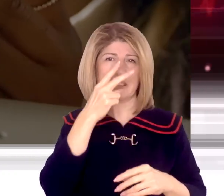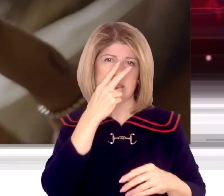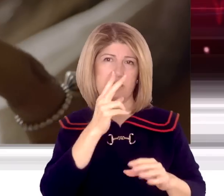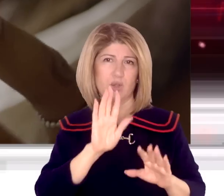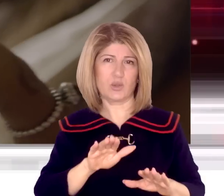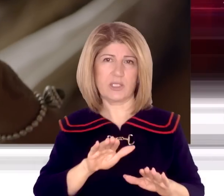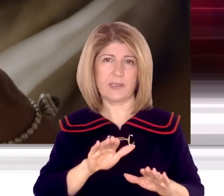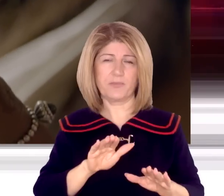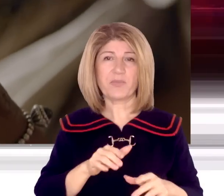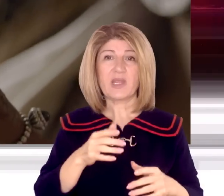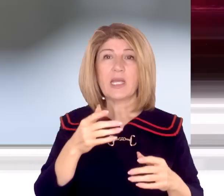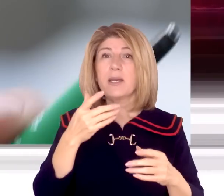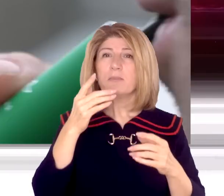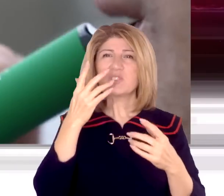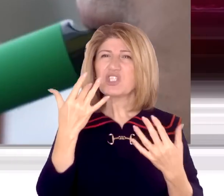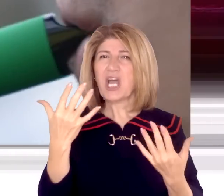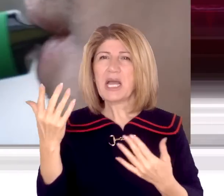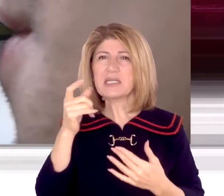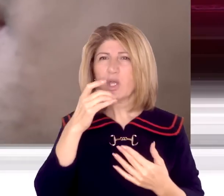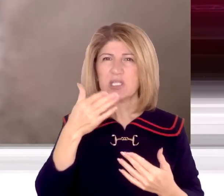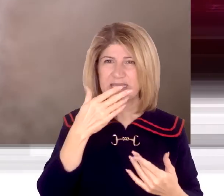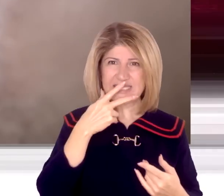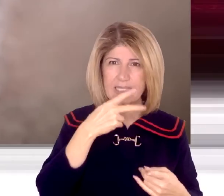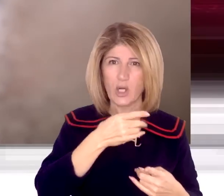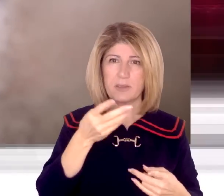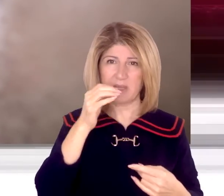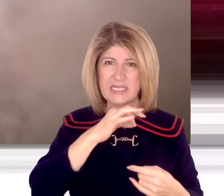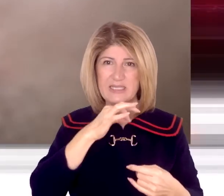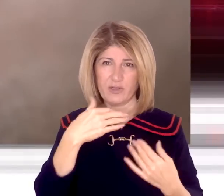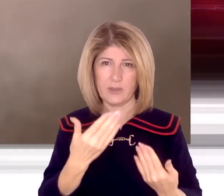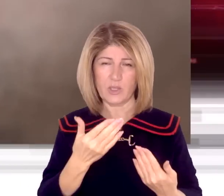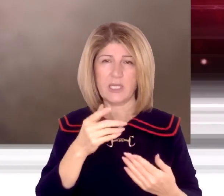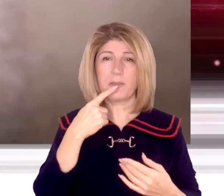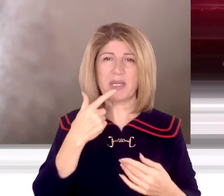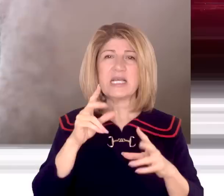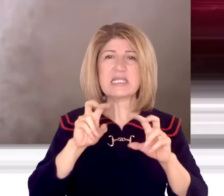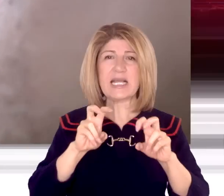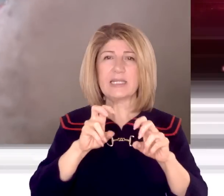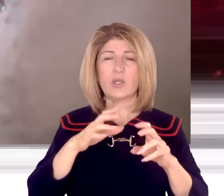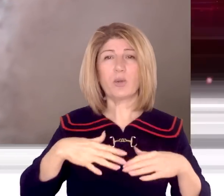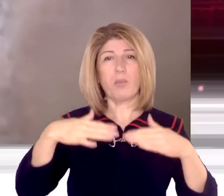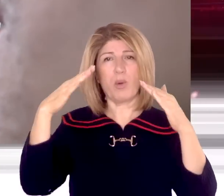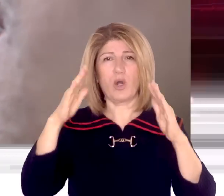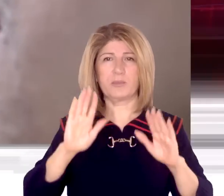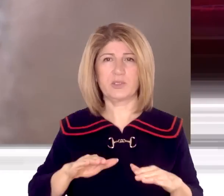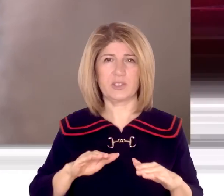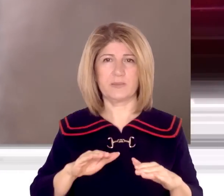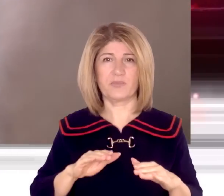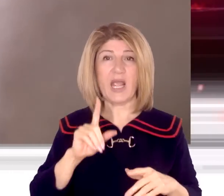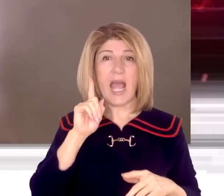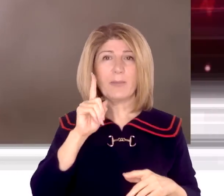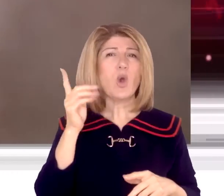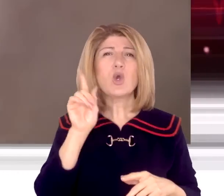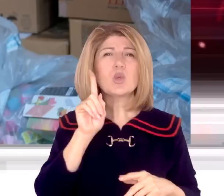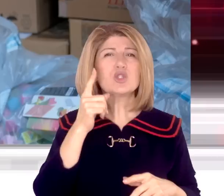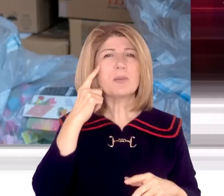مایع‌های ویپ غیر مجاز. بسته به اینکه در روز چند پک از این سیگار بکشید، احتمال ابتلا به سرطان رو تو خودتون بالا